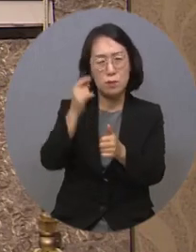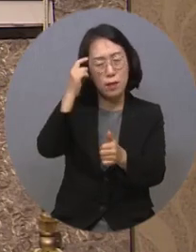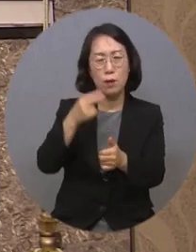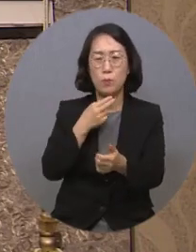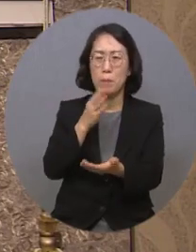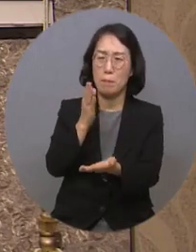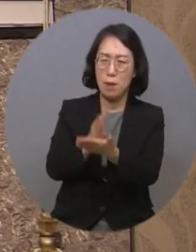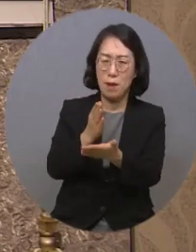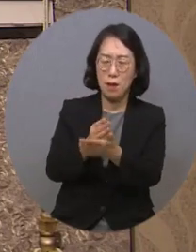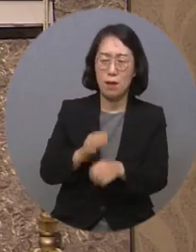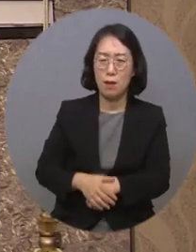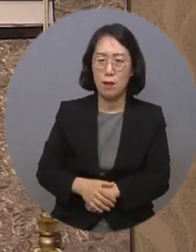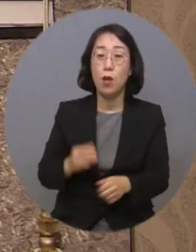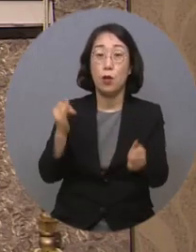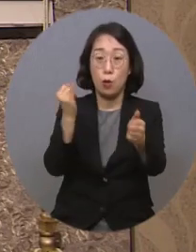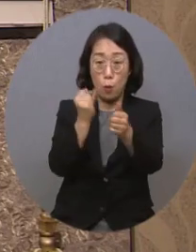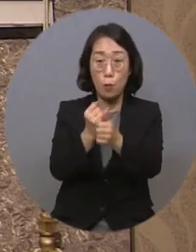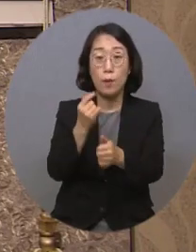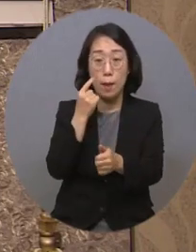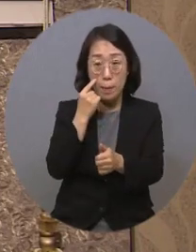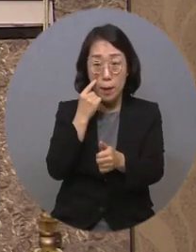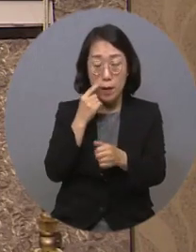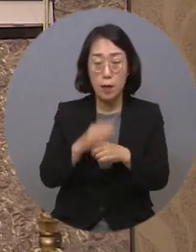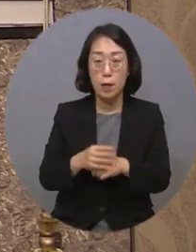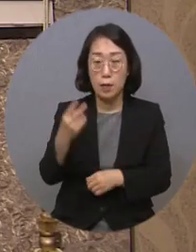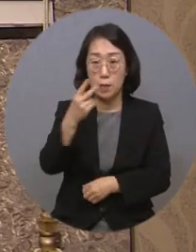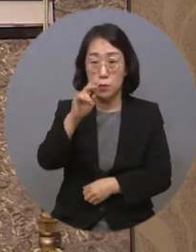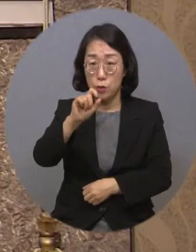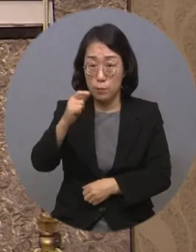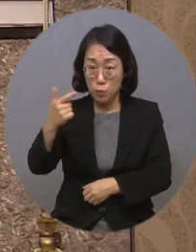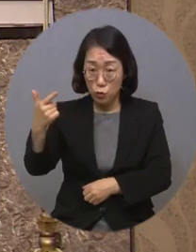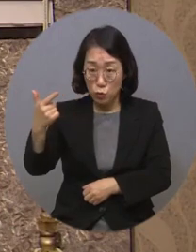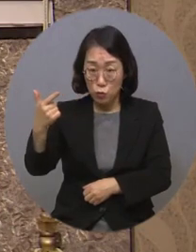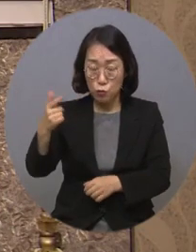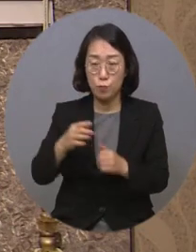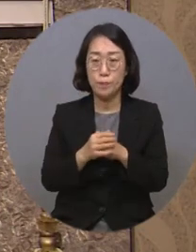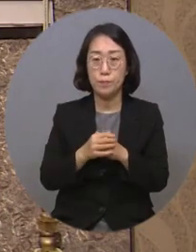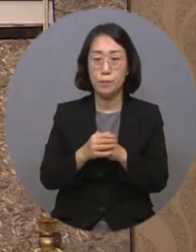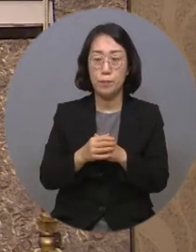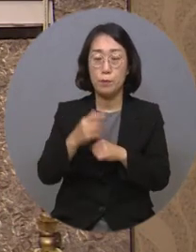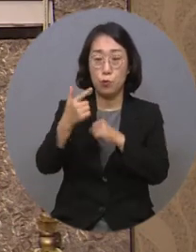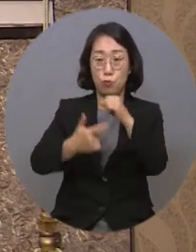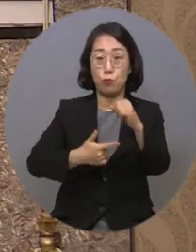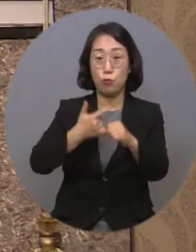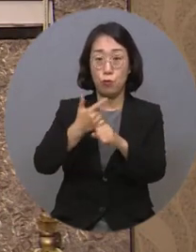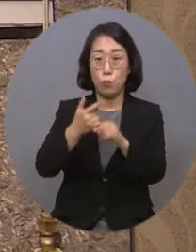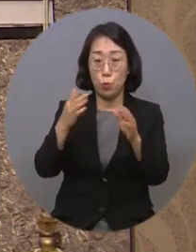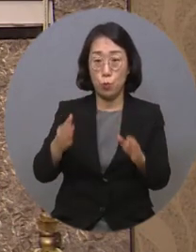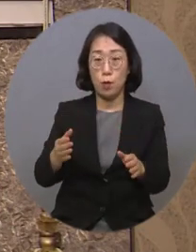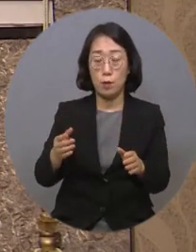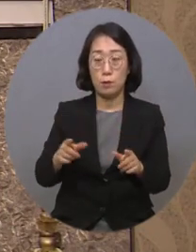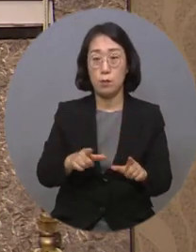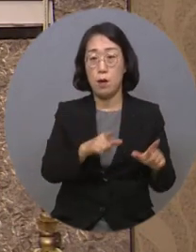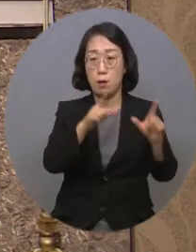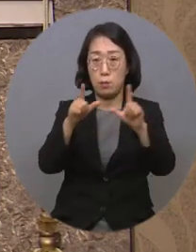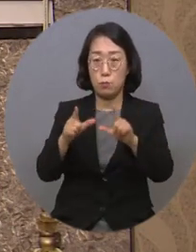저희가 설득을 해서 이제 결혼을 시켰어요. 그래서 2016년도에 결혼을 시켜서 지금 6년째 그 살고 있는데